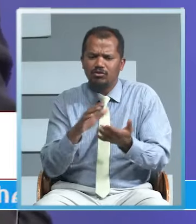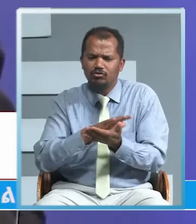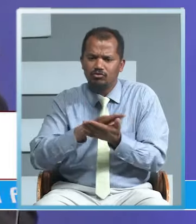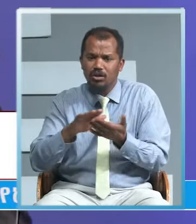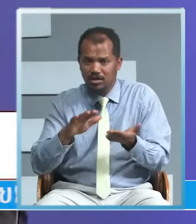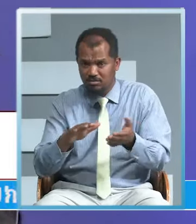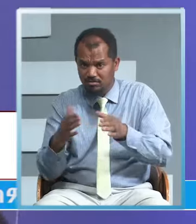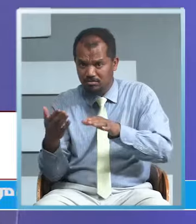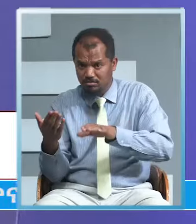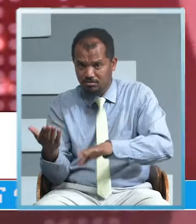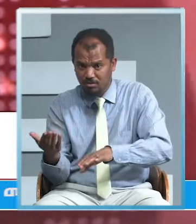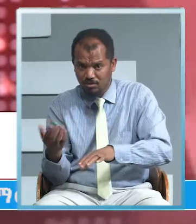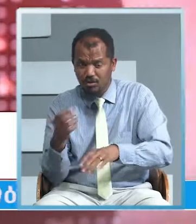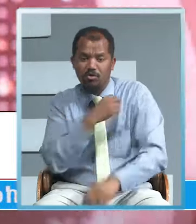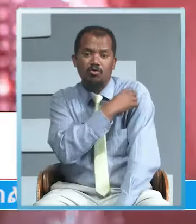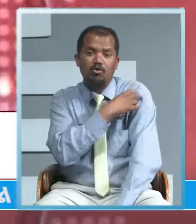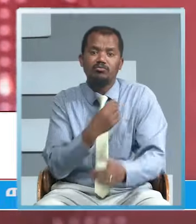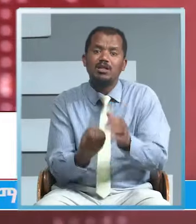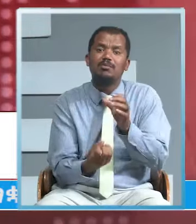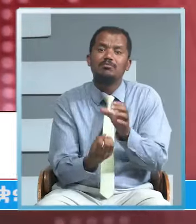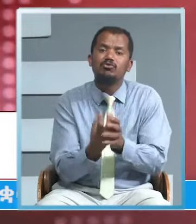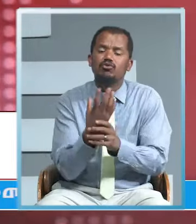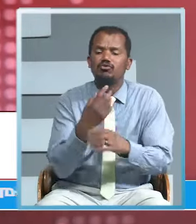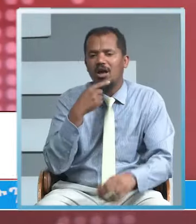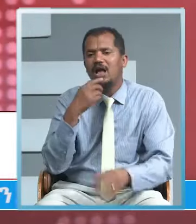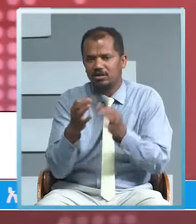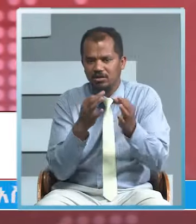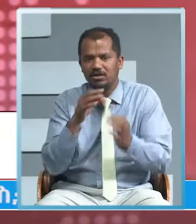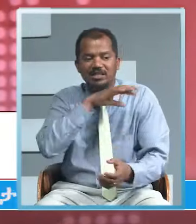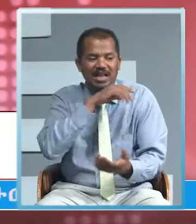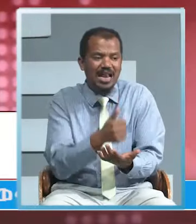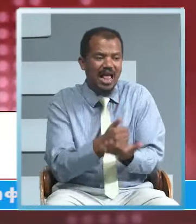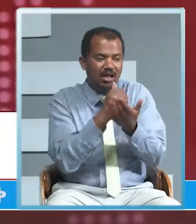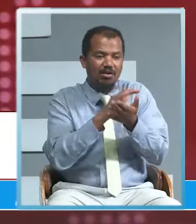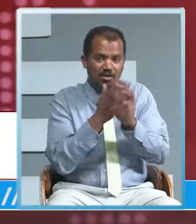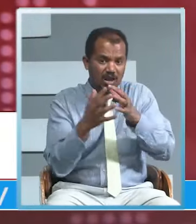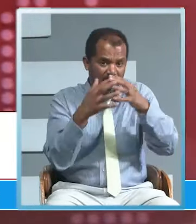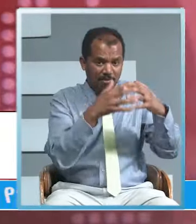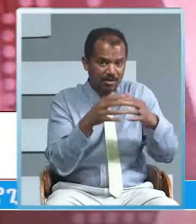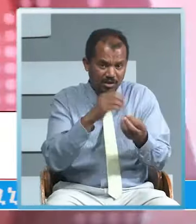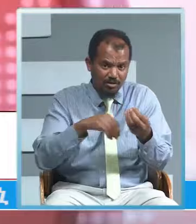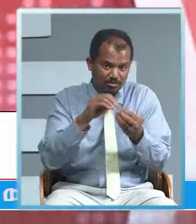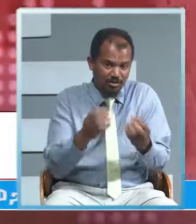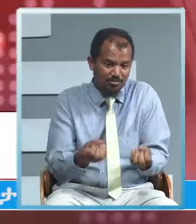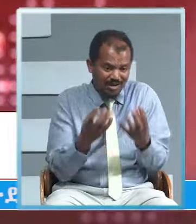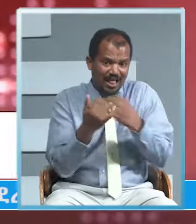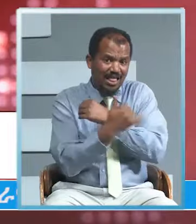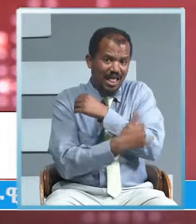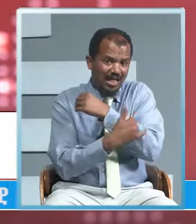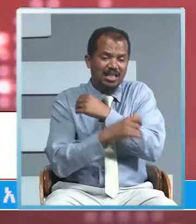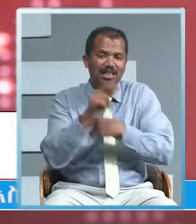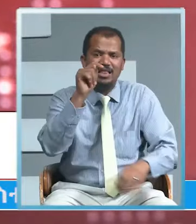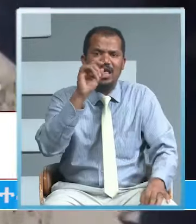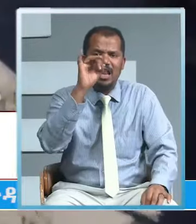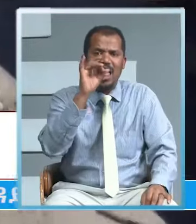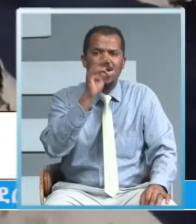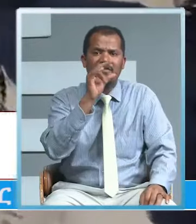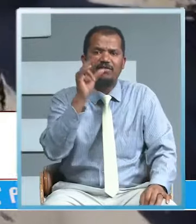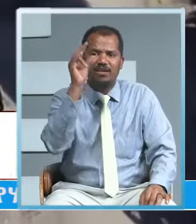ንጹሃን ለልፈት መዳረጋቸውን የሆስፒታል ምንጮች ያስረዳሉ። የእስራኤል አጋር የሆነችው አሜሪካንን ጨምሮ በርካታ ሀገራትም ቴል